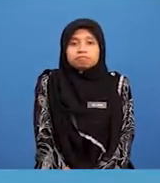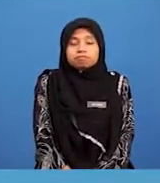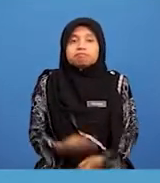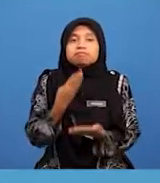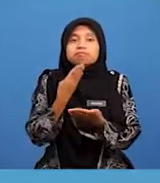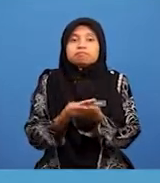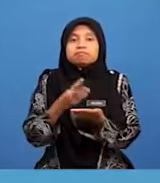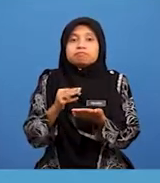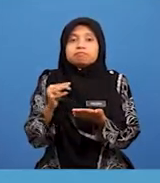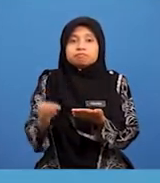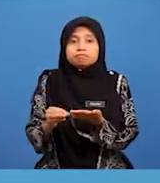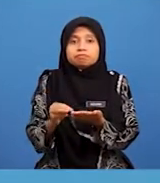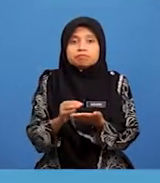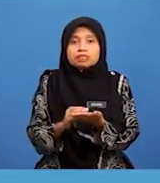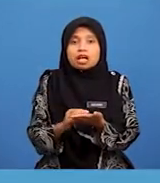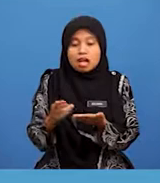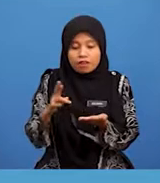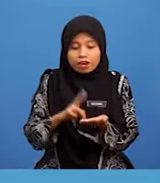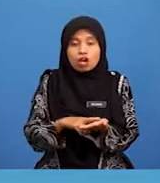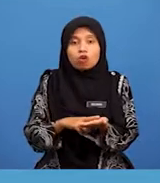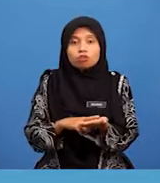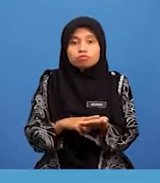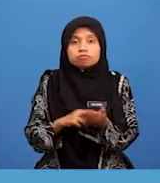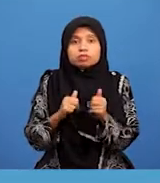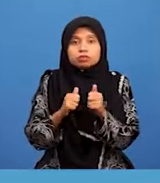Baiklah, murid-murid. Perekodan berikutnya